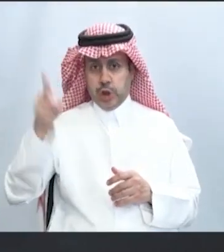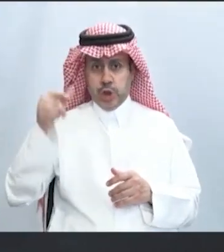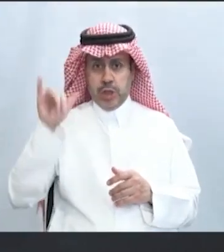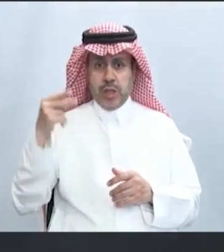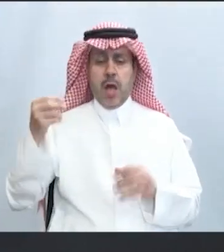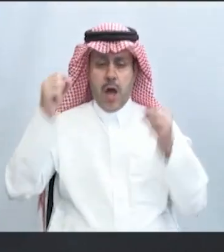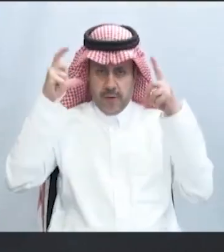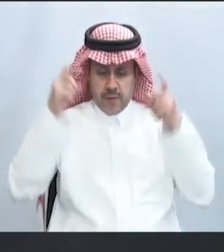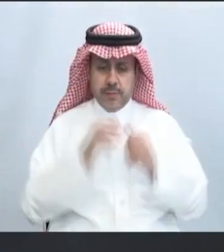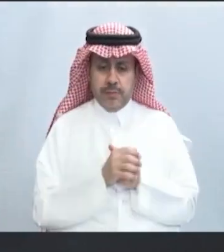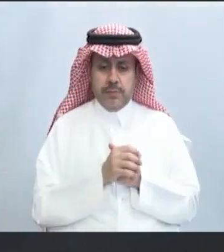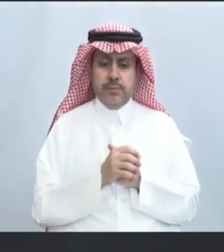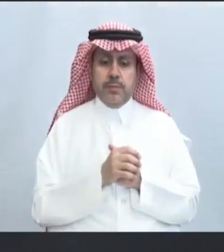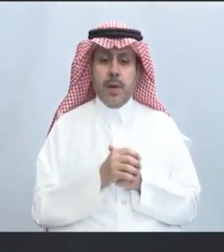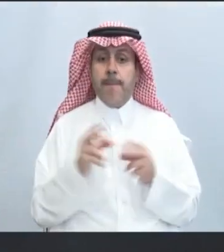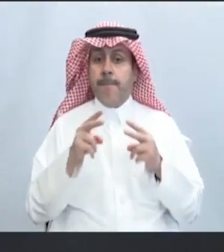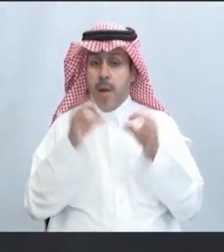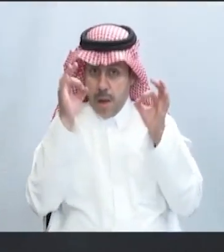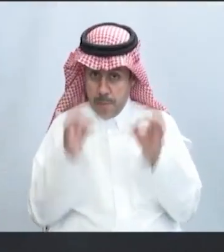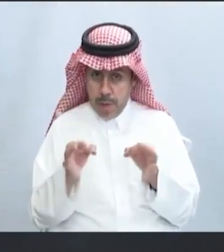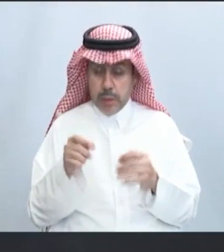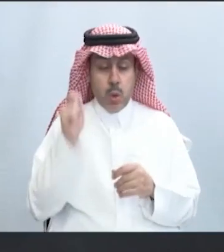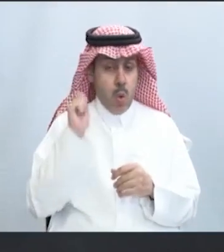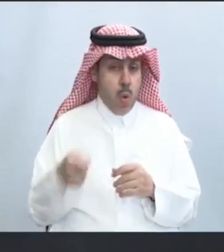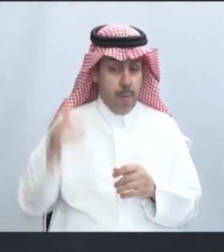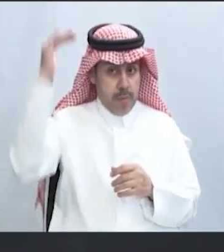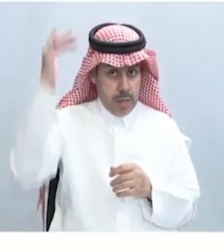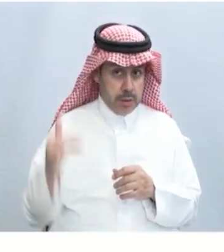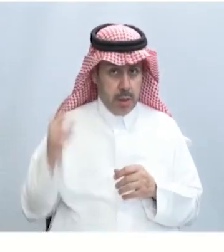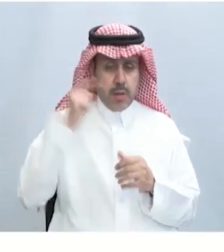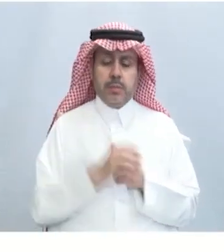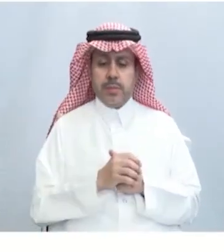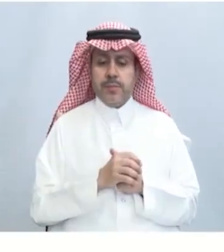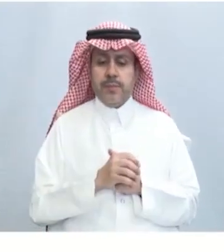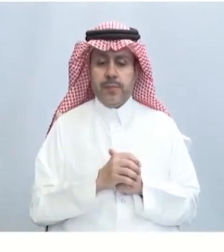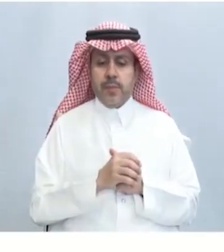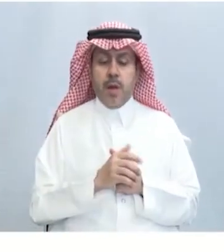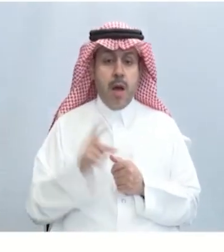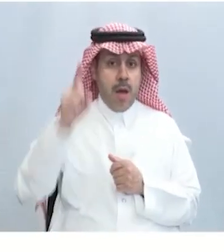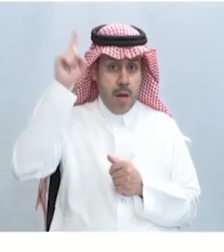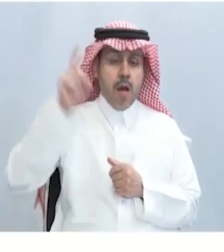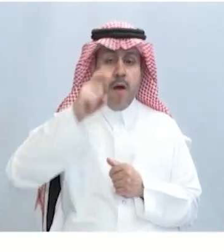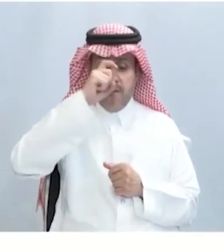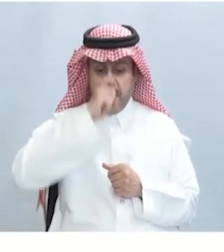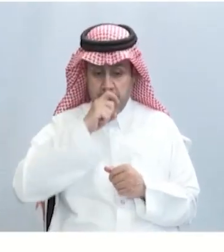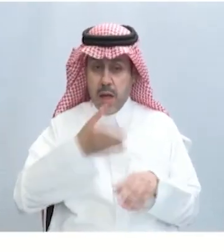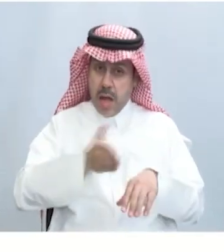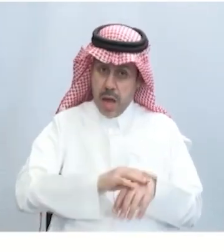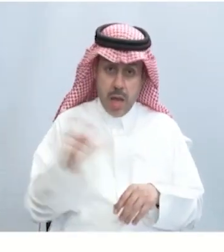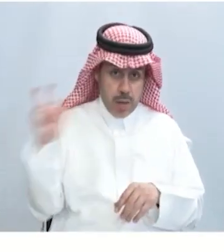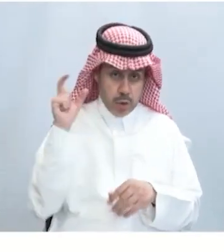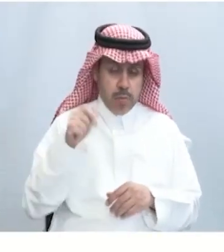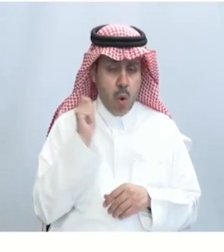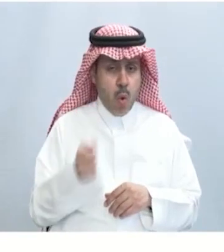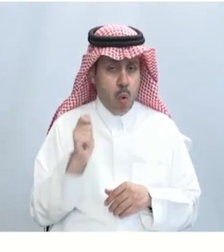اهميه الحكم بما انزل الله اولا اهميه الحكم بما انزل الله ان الله فرض على المسلمين